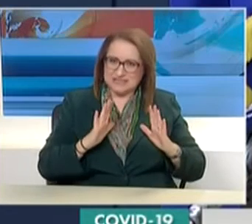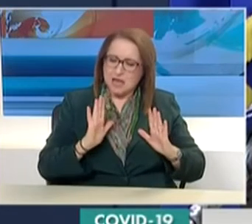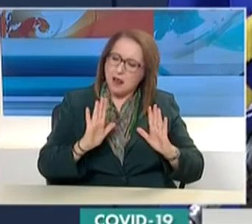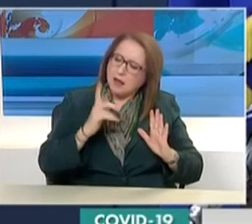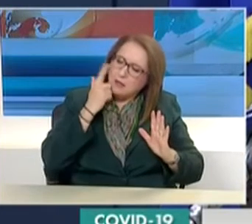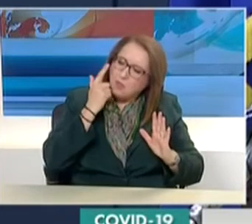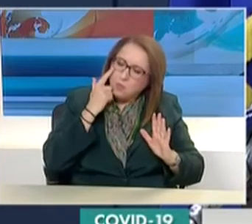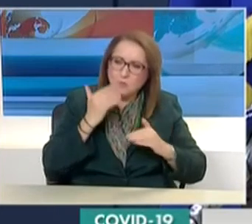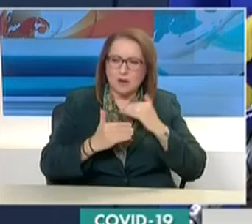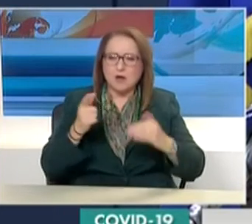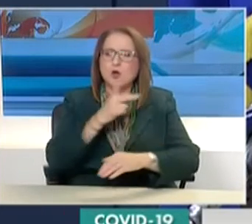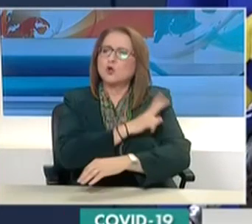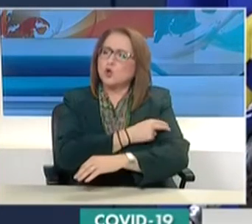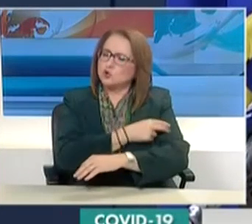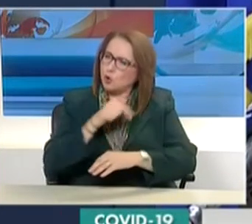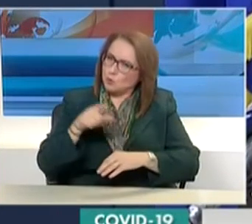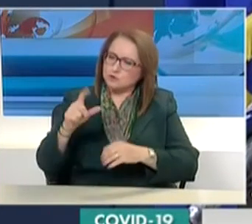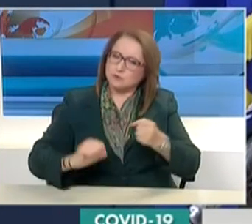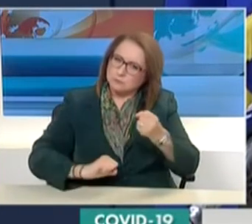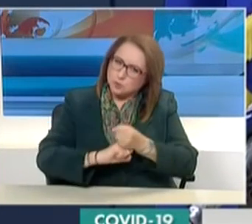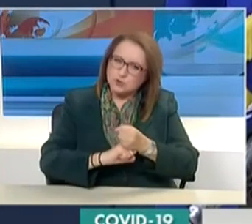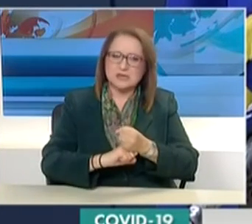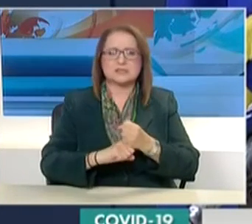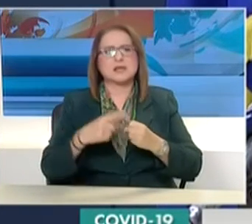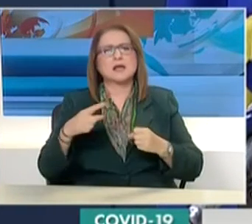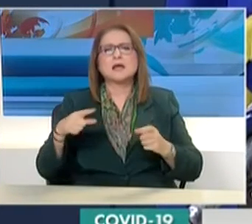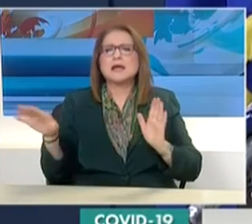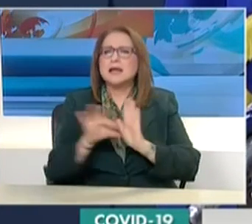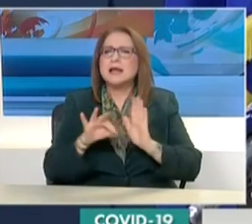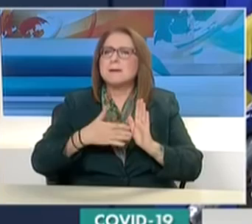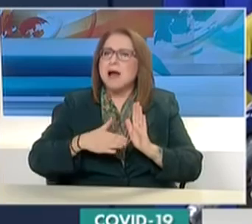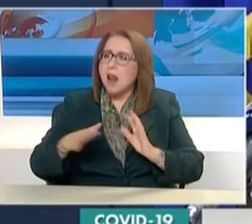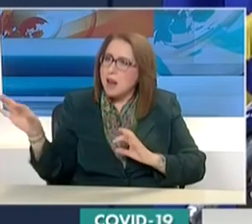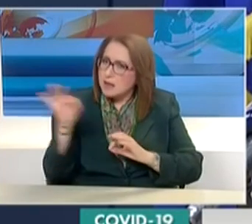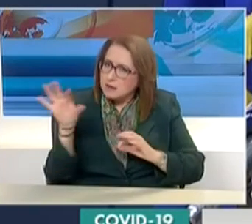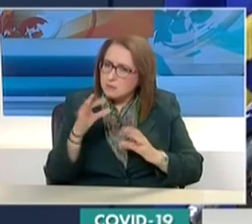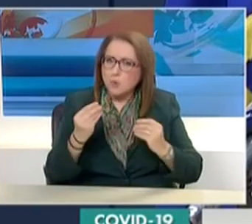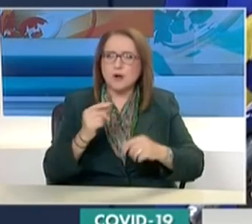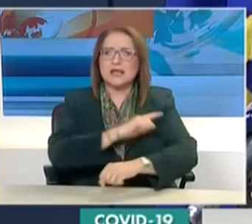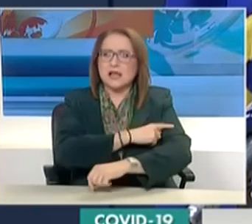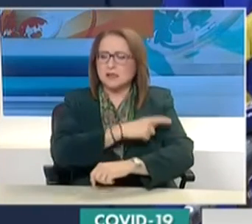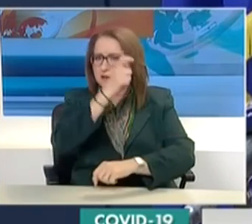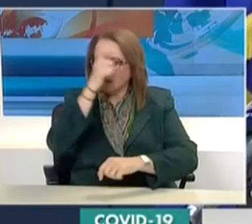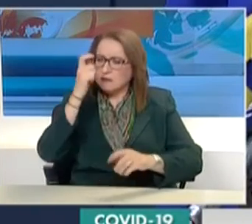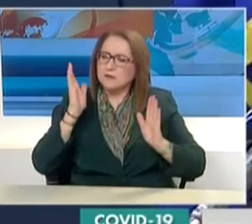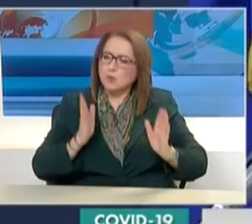πέρα νομίζω ότι το νοσοκομείο ενισχύεται και σε προσωπικό και έχουν γίνει όλα τα απαραίτητα ώστε να μπορεί να λειτουργήσει.